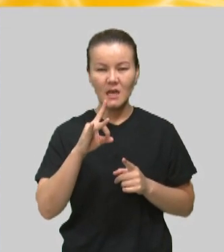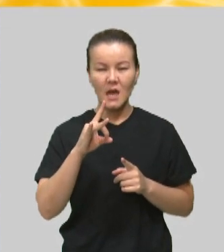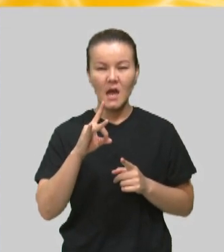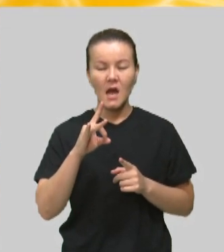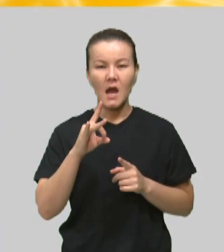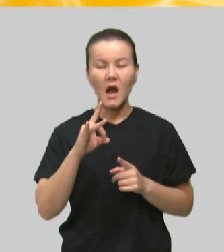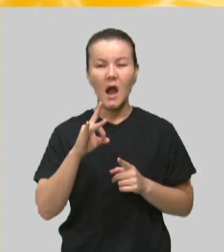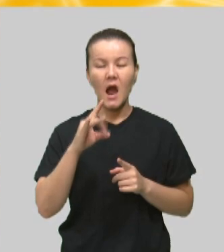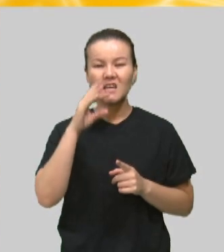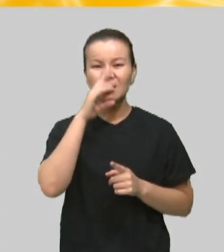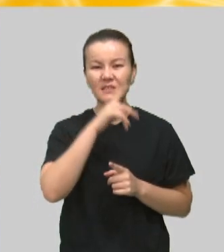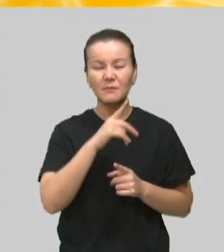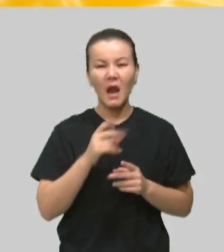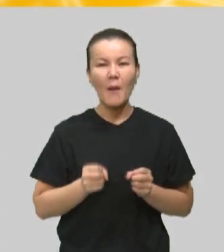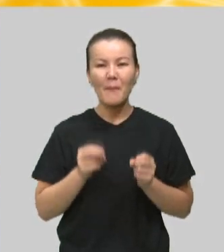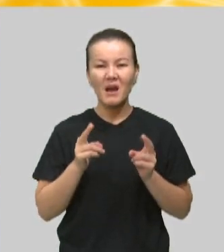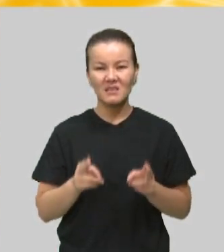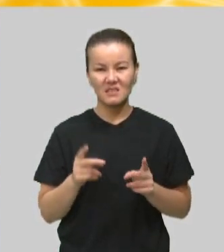ошибкоопасные буквы.